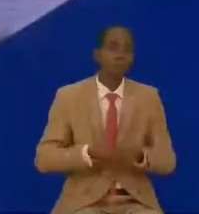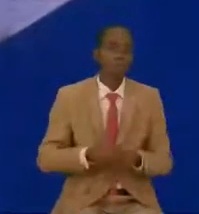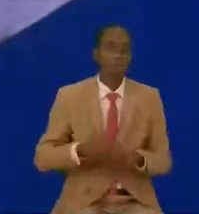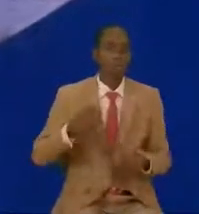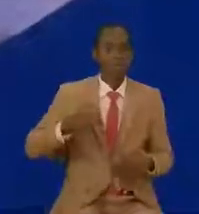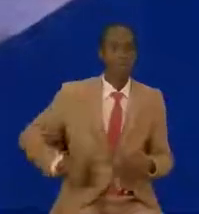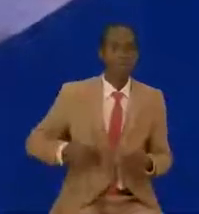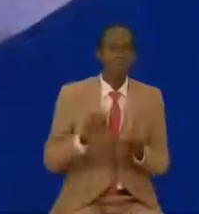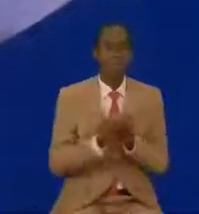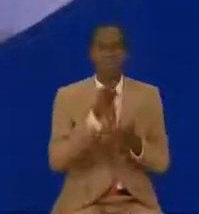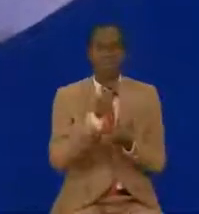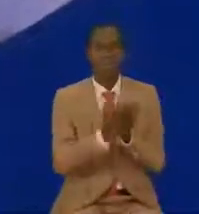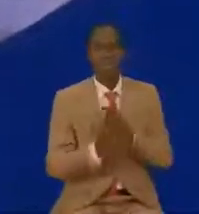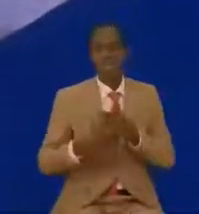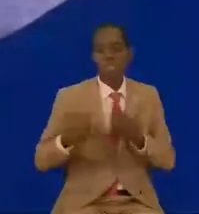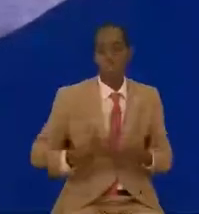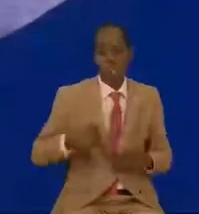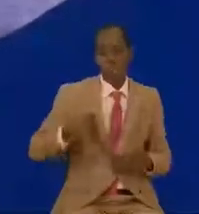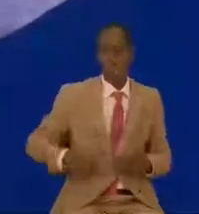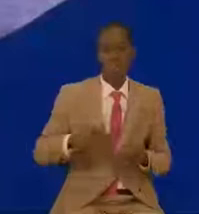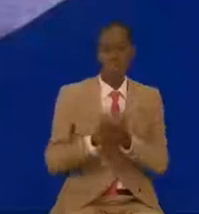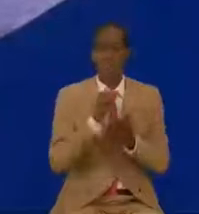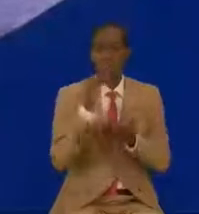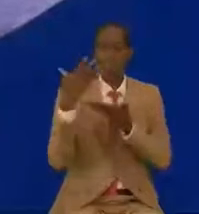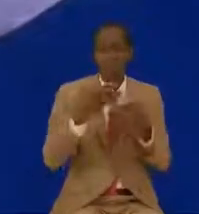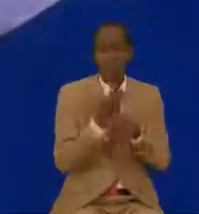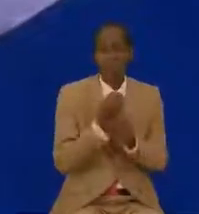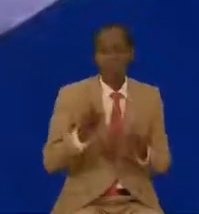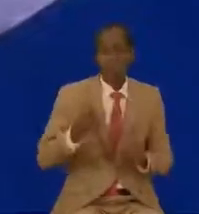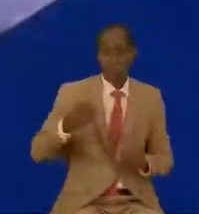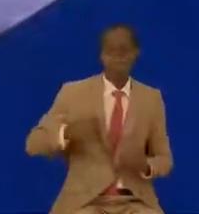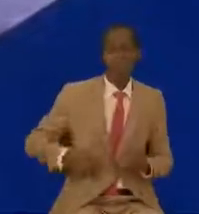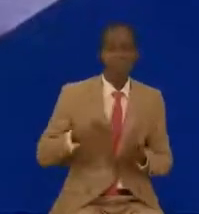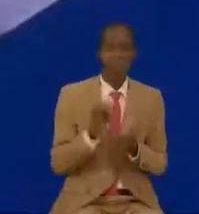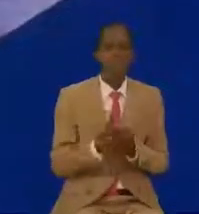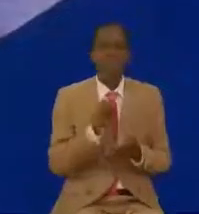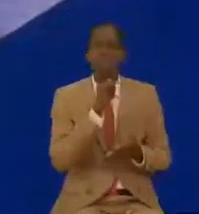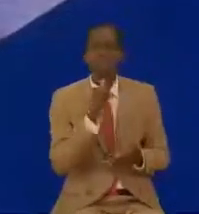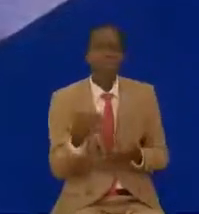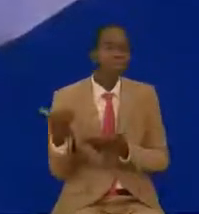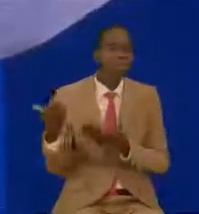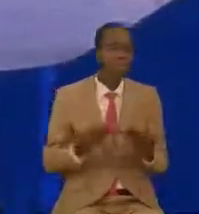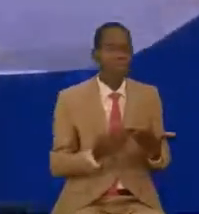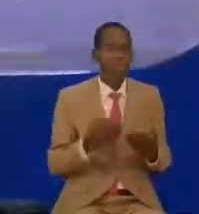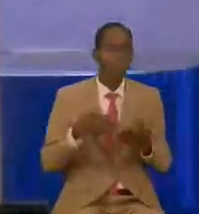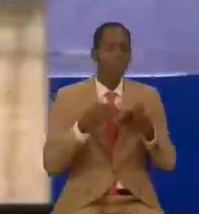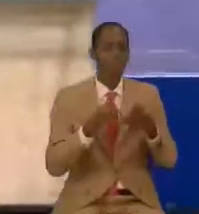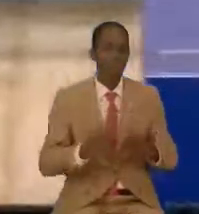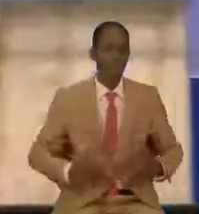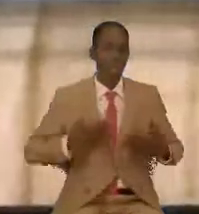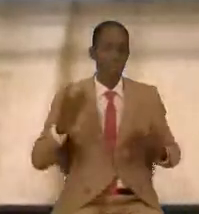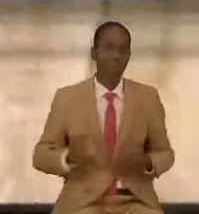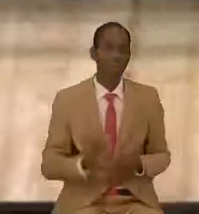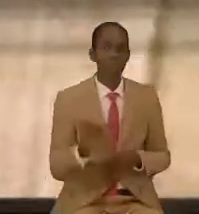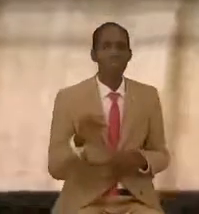la circoncision qui ne transforme pas le cœur, qui n'apporte pas le changement de cœur, la circoncision qui n'amène pas la